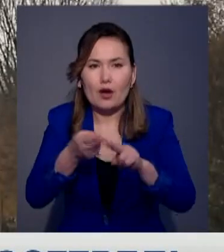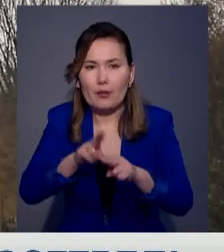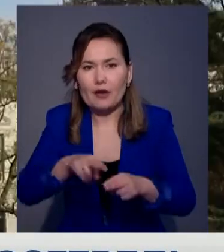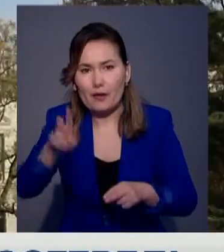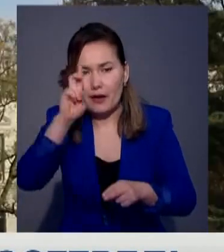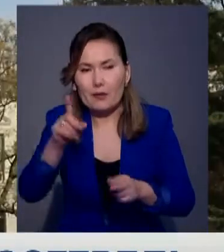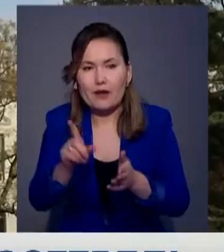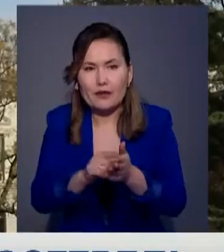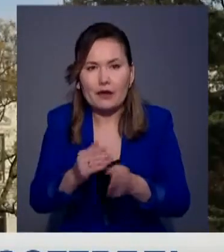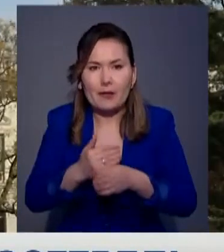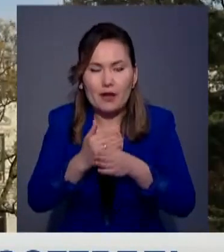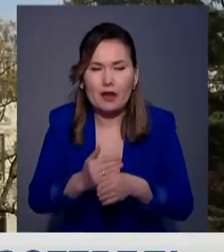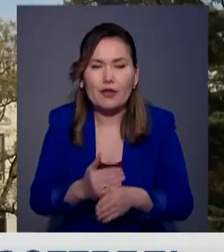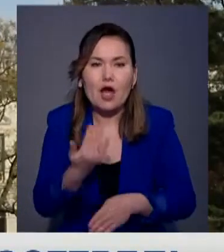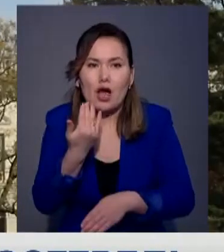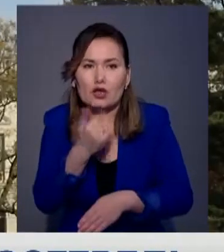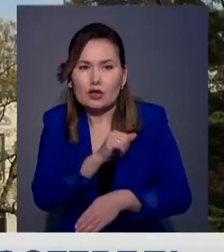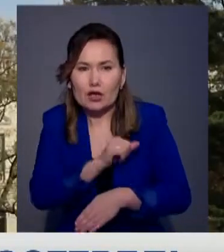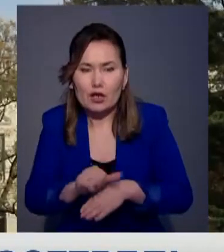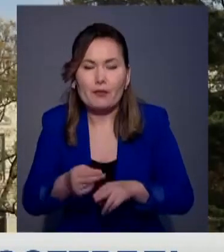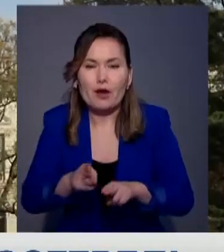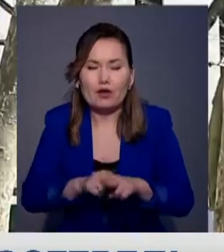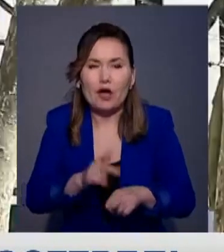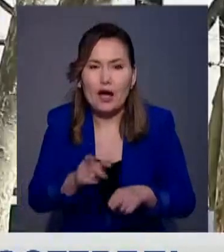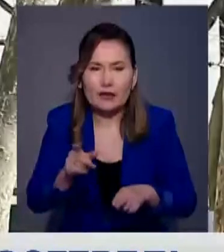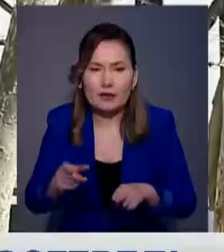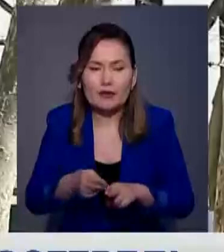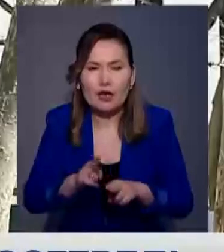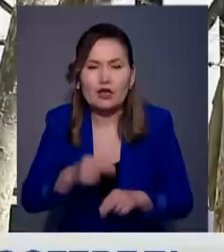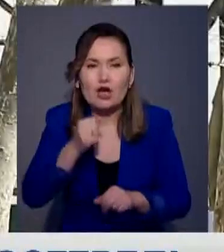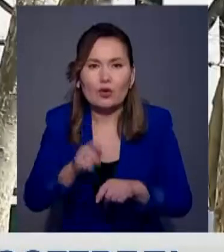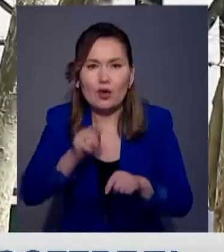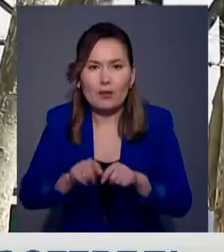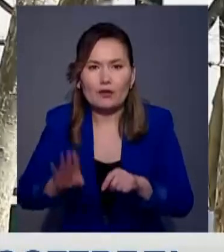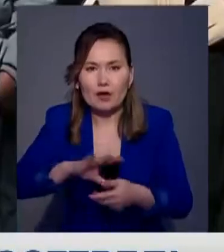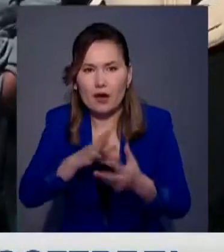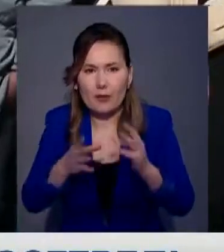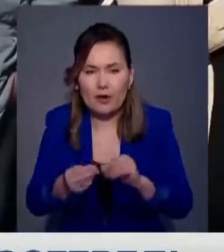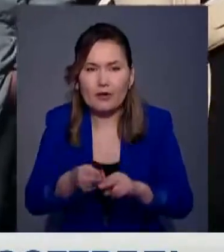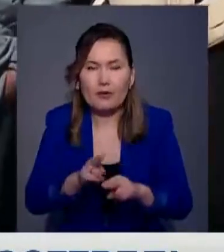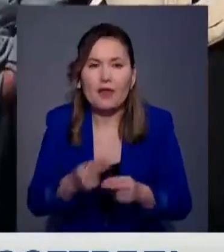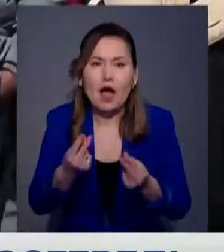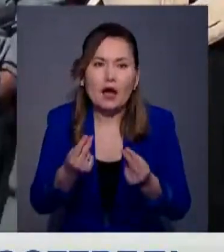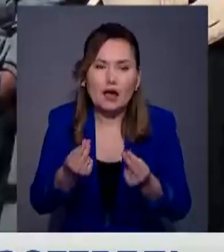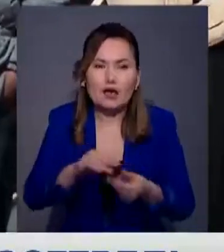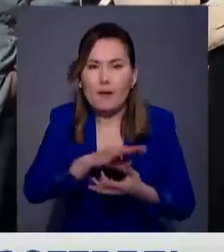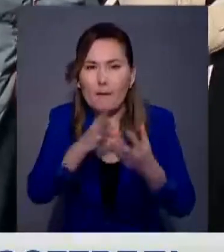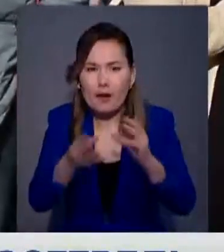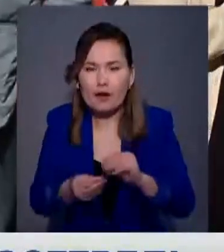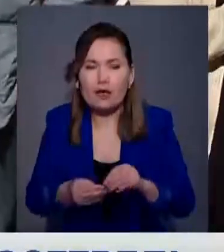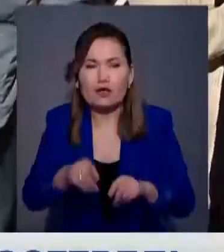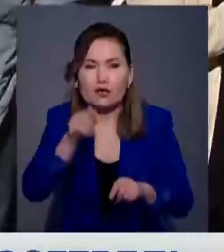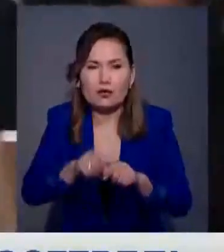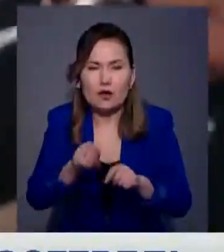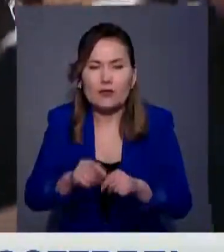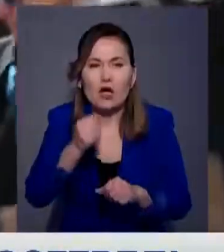алдымен мемлекеттік жәрдемақыға дәмелі шетелдіктерге қатысты. Енді сауалды қарастыру кезінде олардың қаржылық тәуелсіздігіне ерекше мән